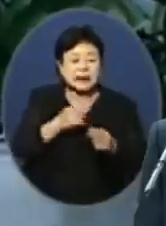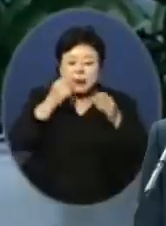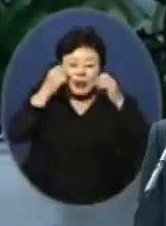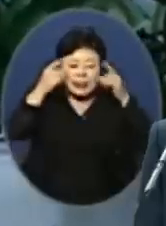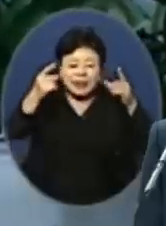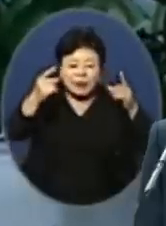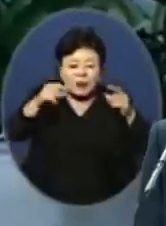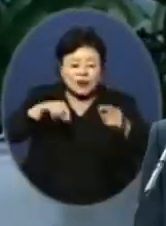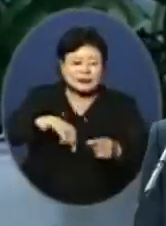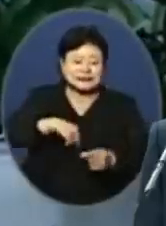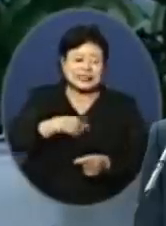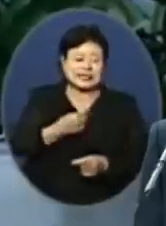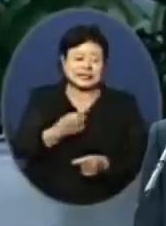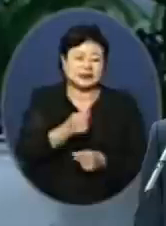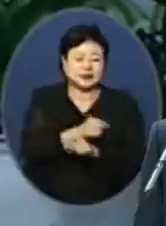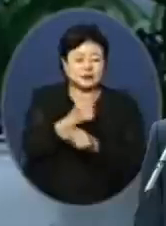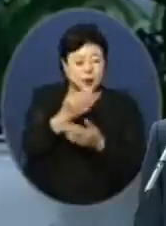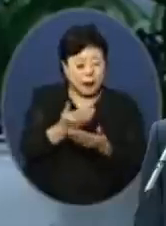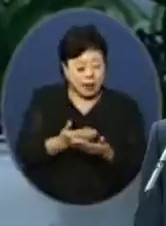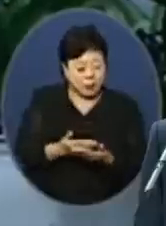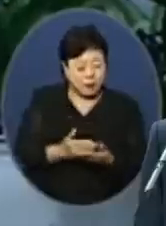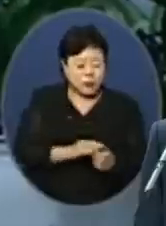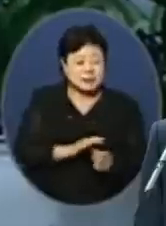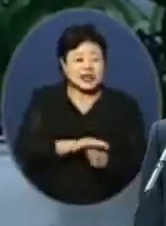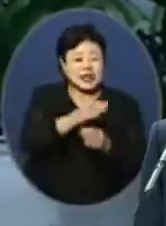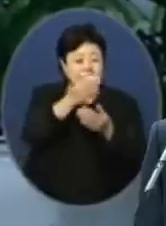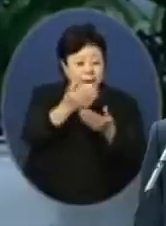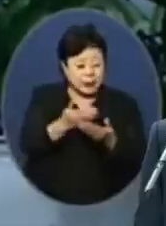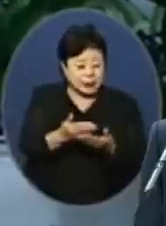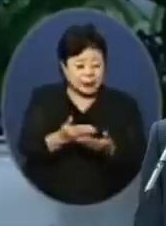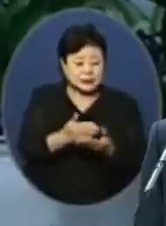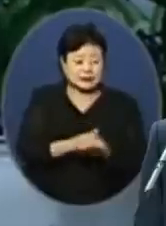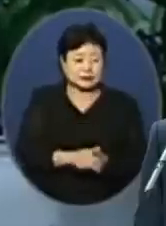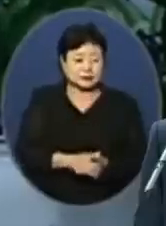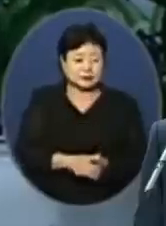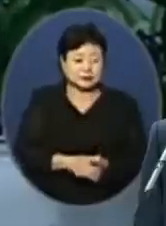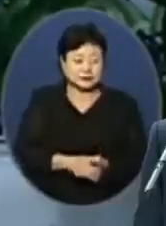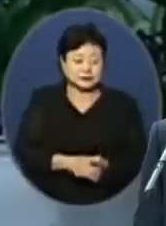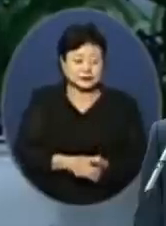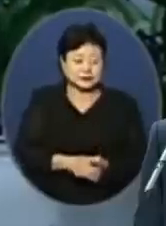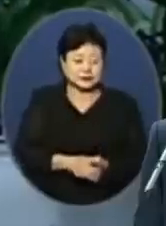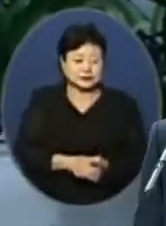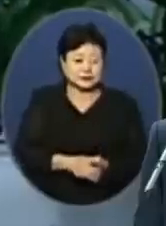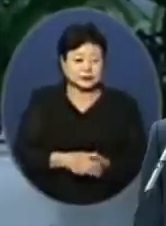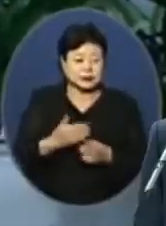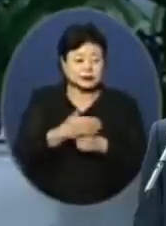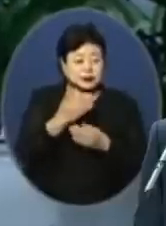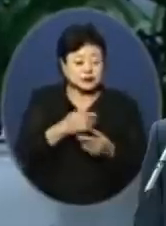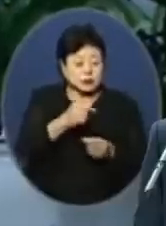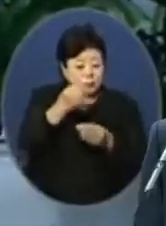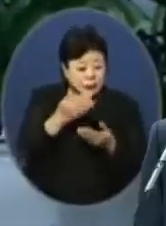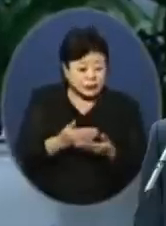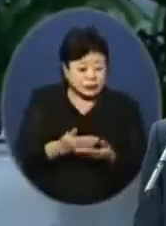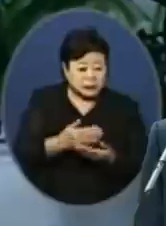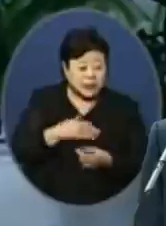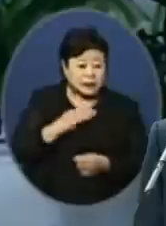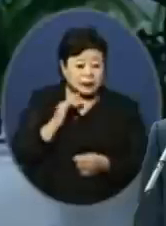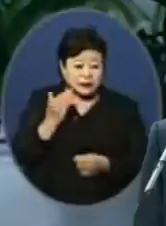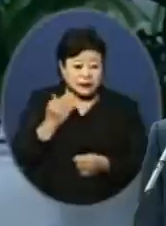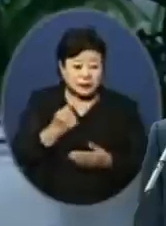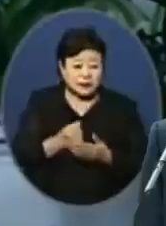깨닫고 자기도 용서받고 사랑을 받아서 은총을 입고 구원을 받은 것을 알기